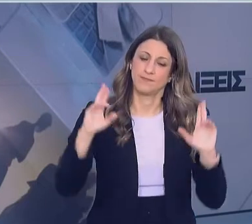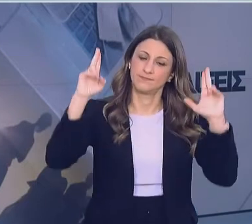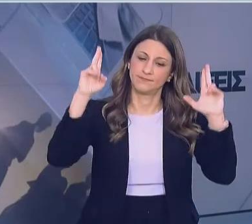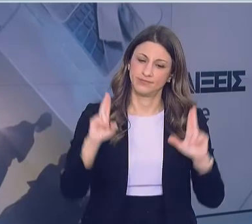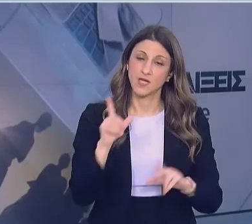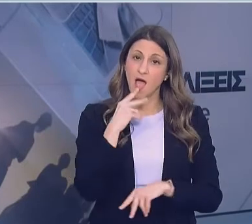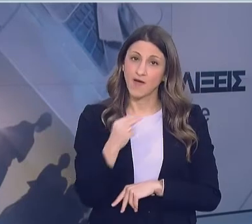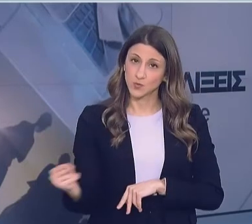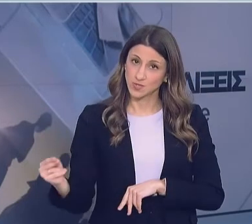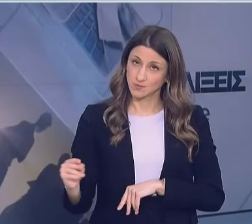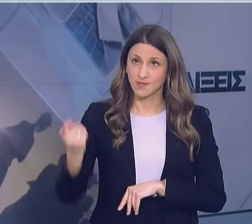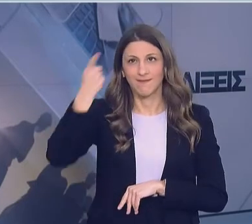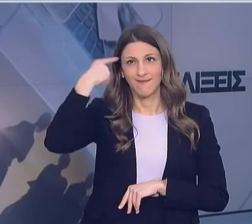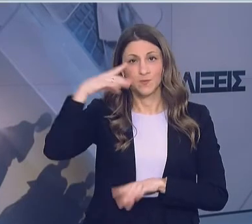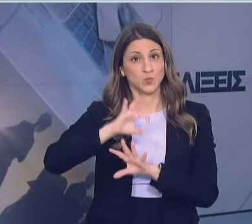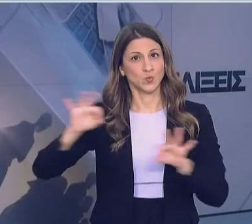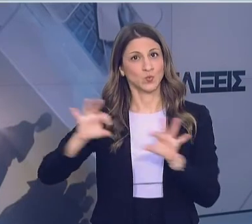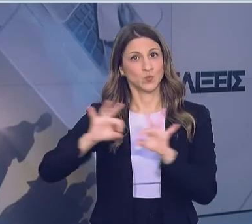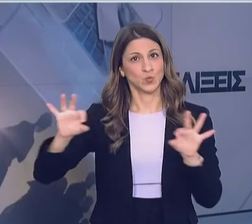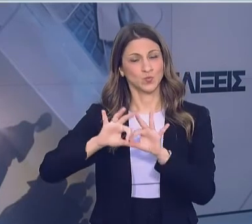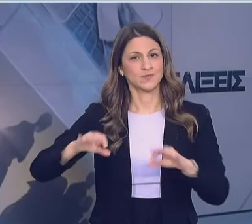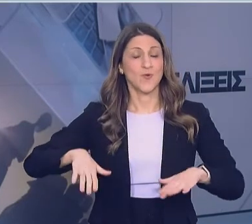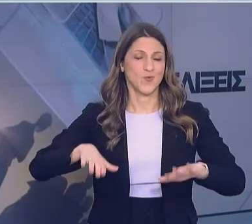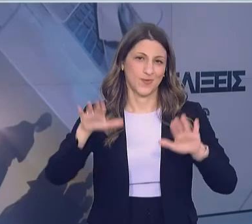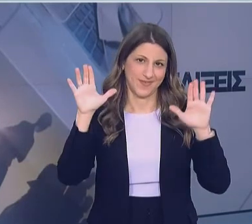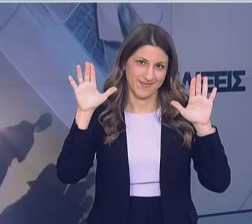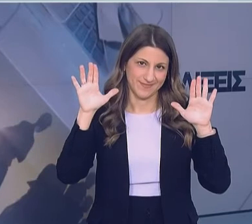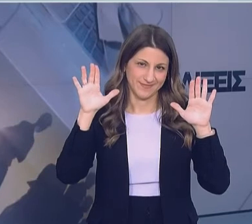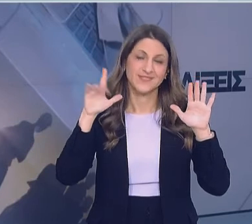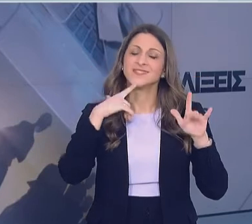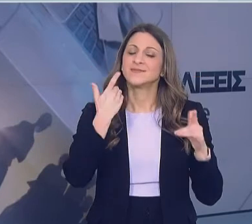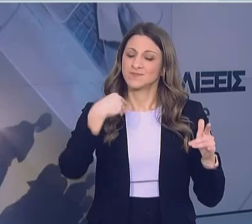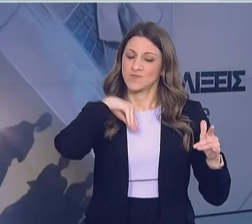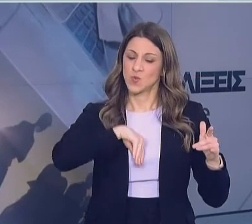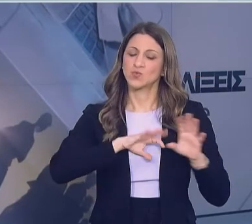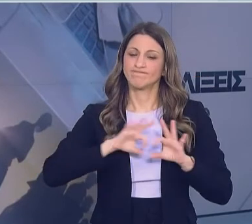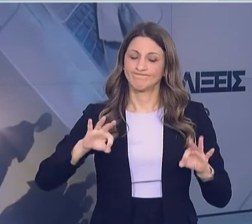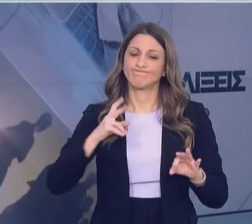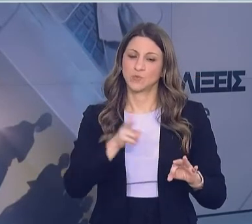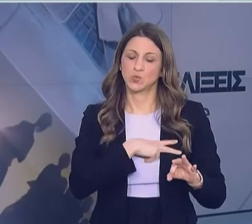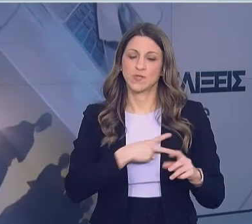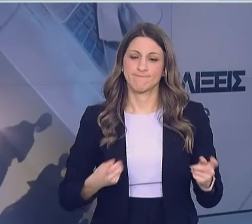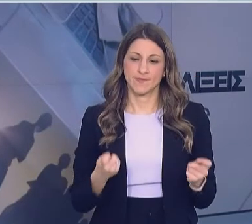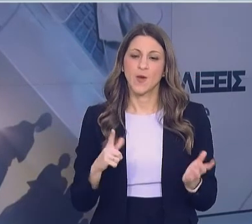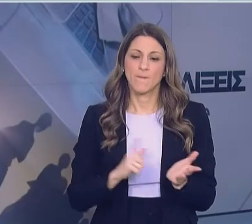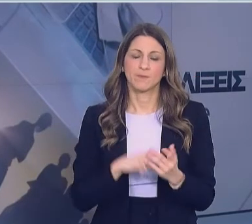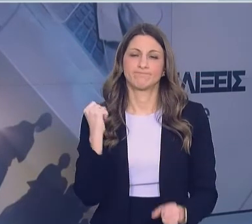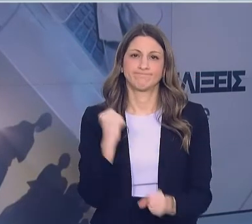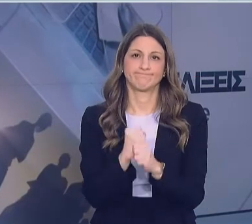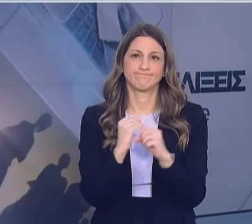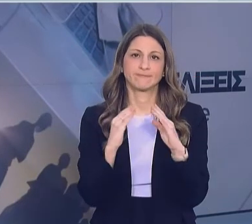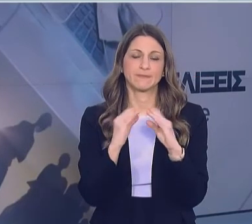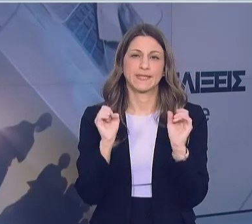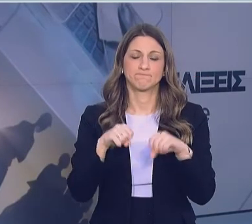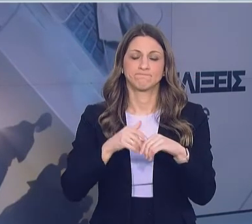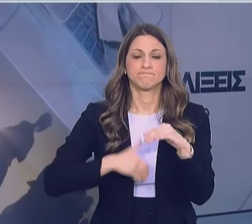μας οδηγήσουν σε εφησυχασμό. Πρέπει να μας επιβεβαιώσουν μέσα μας την αίσθηση ότι αυτό που κάνουμε δουλεύει,